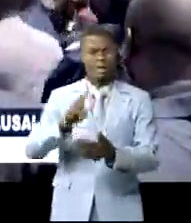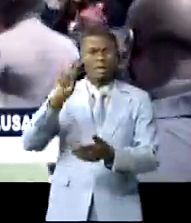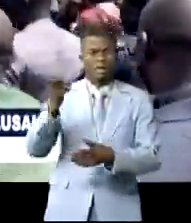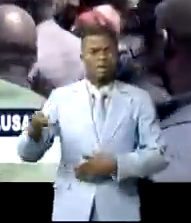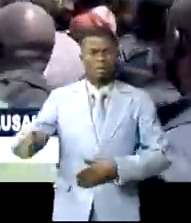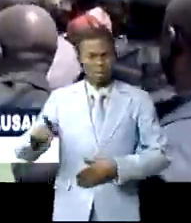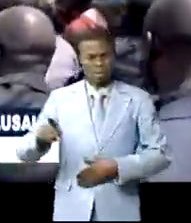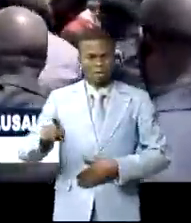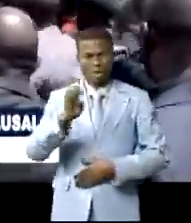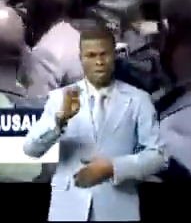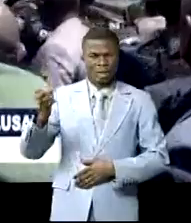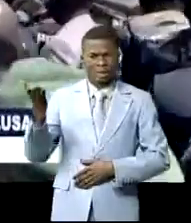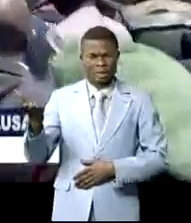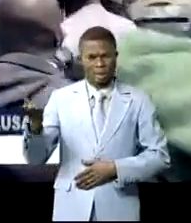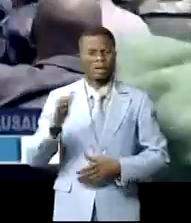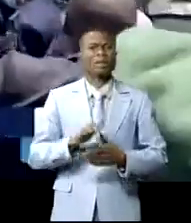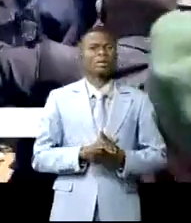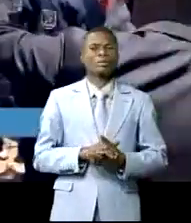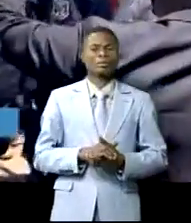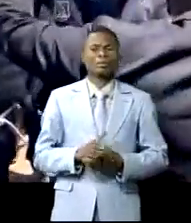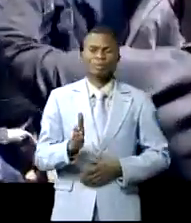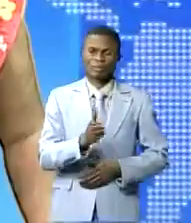province sous état de siège.